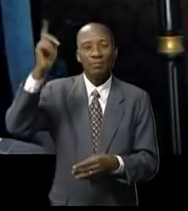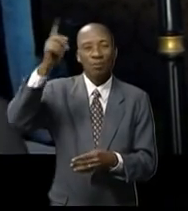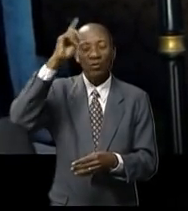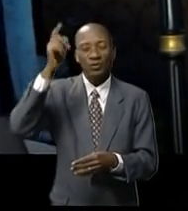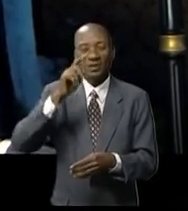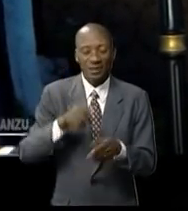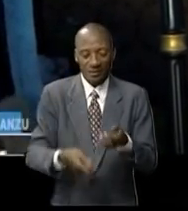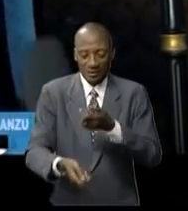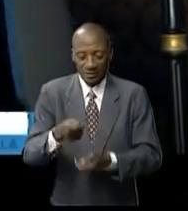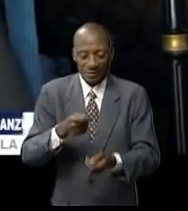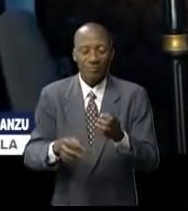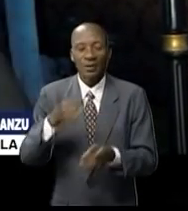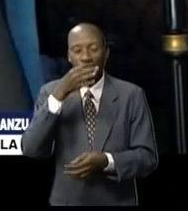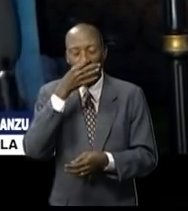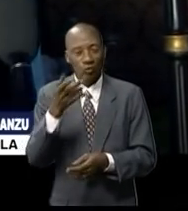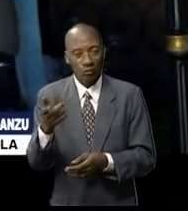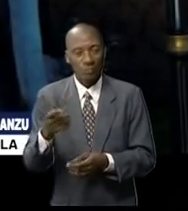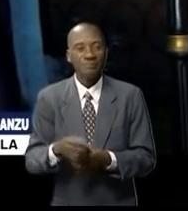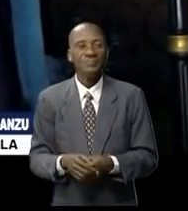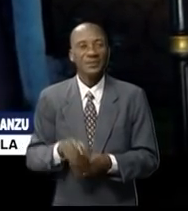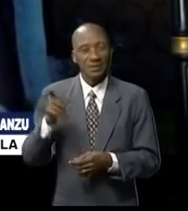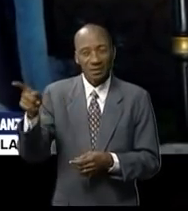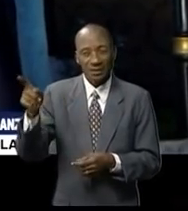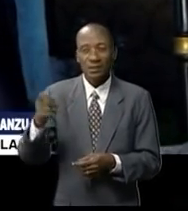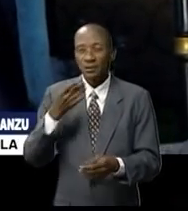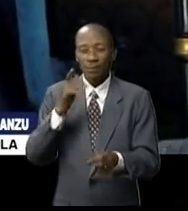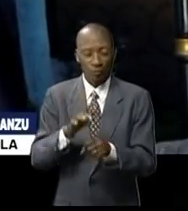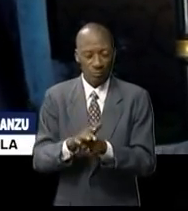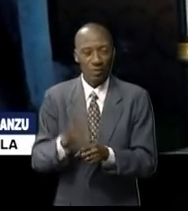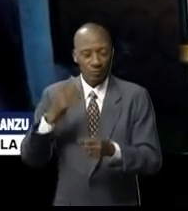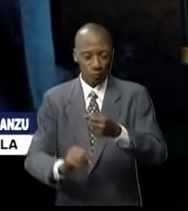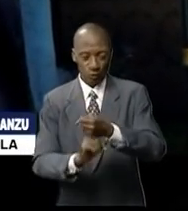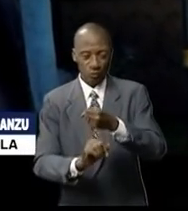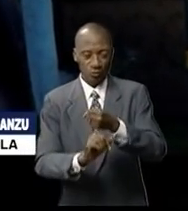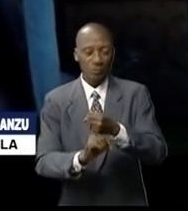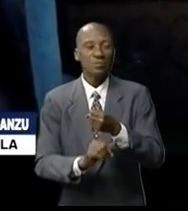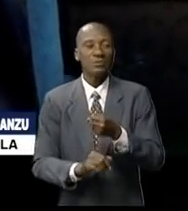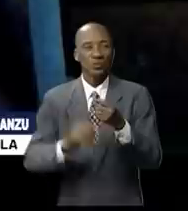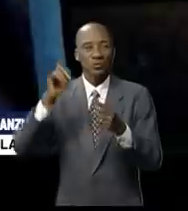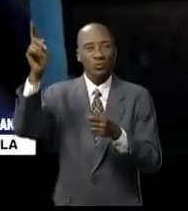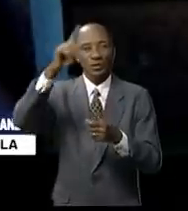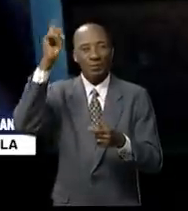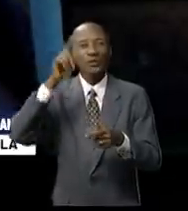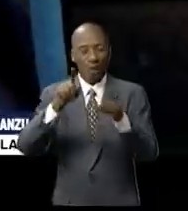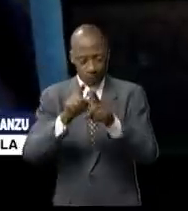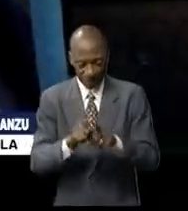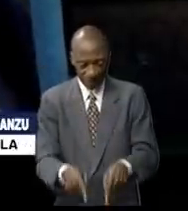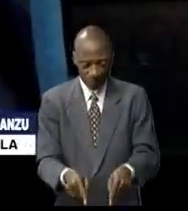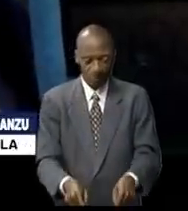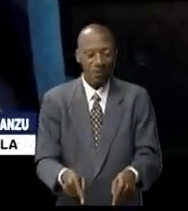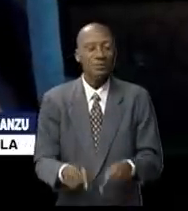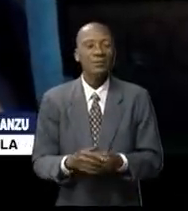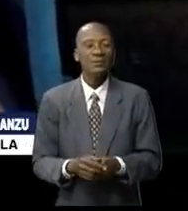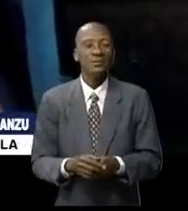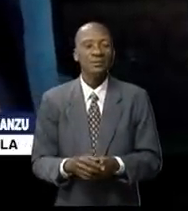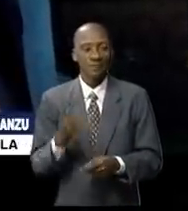l'OPEP. Ils promettent d'apporter un soutien indéfectible à la mandature du président Félix-Antoine Tshisekedi Tshilombo